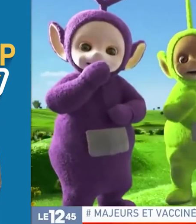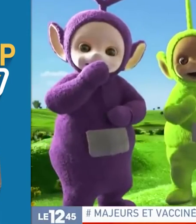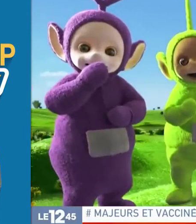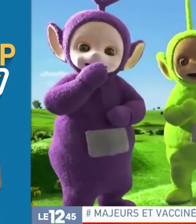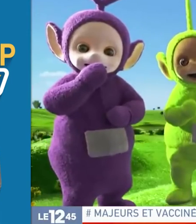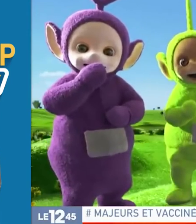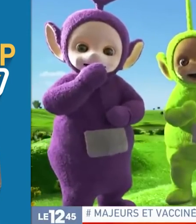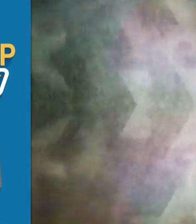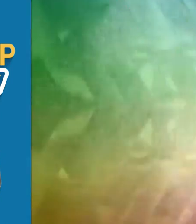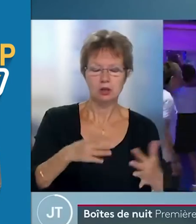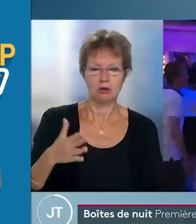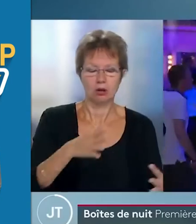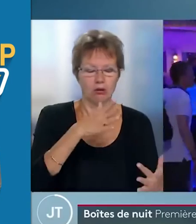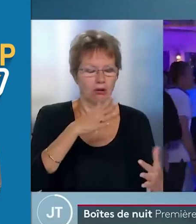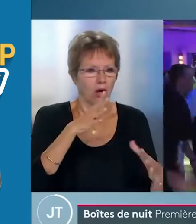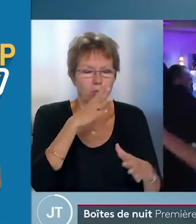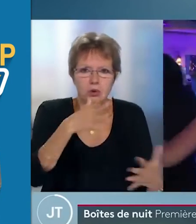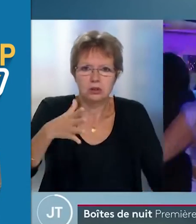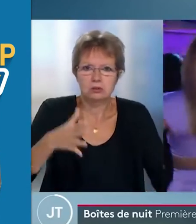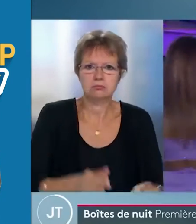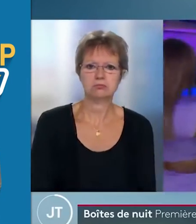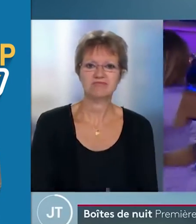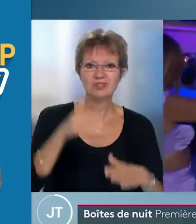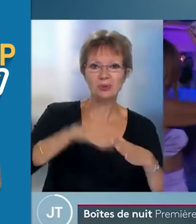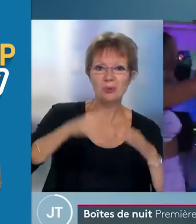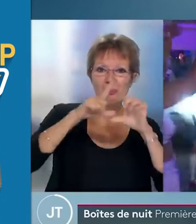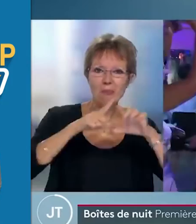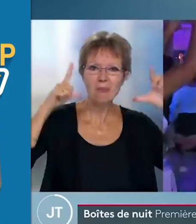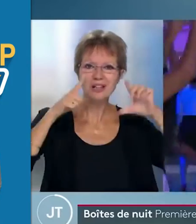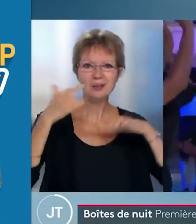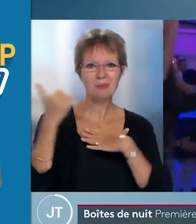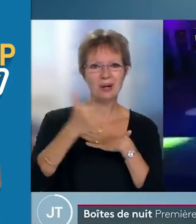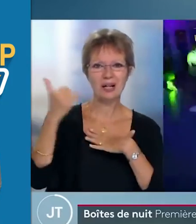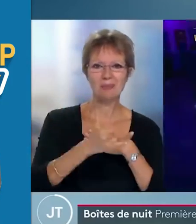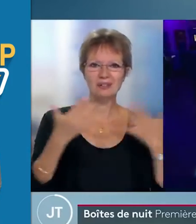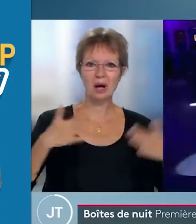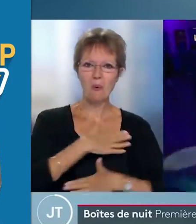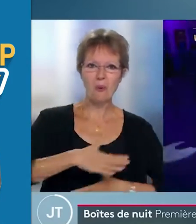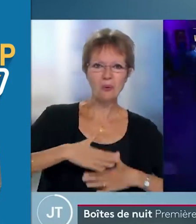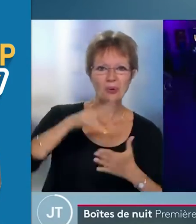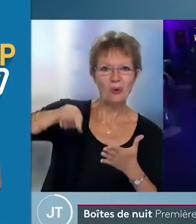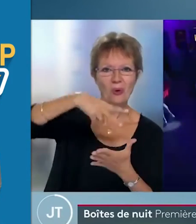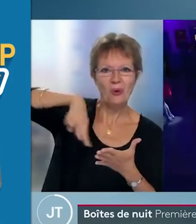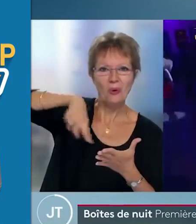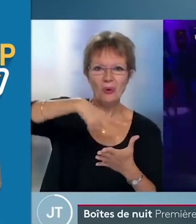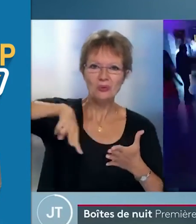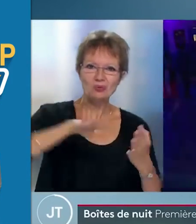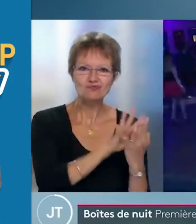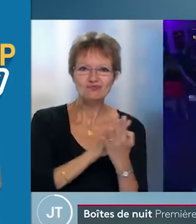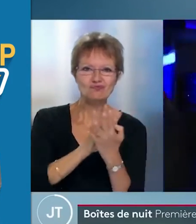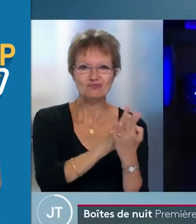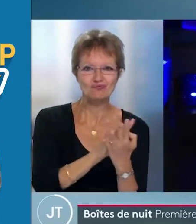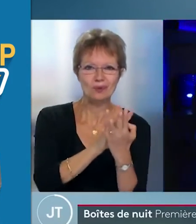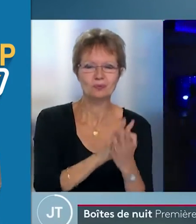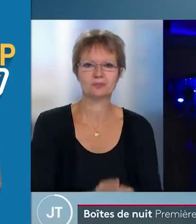commentaires. À l'intérieur, pas de masque. Et le plaisir de retrouver la piste de danse pour ceux qui ont pu